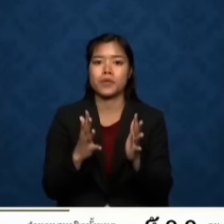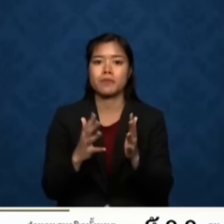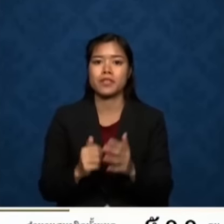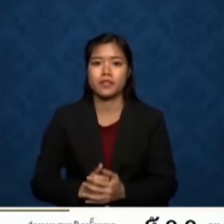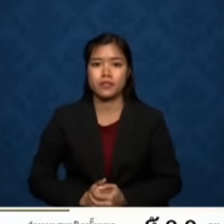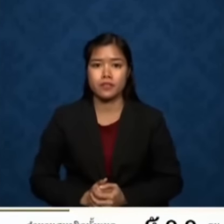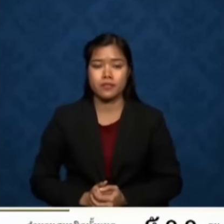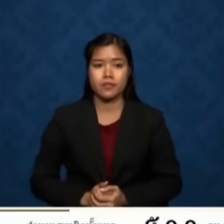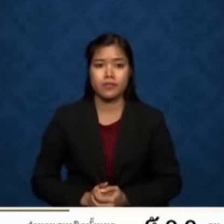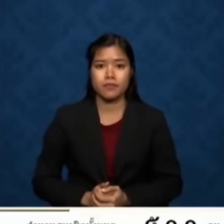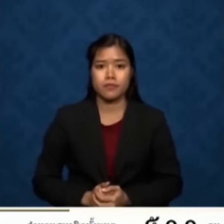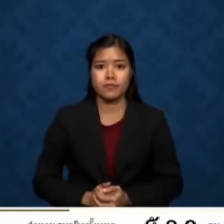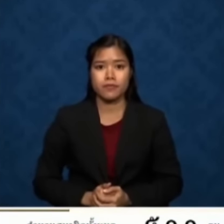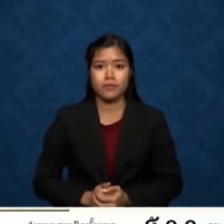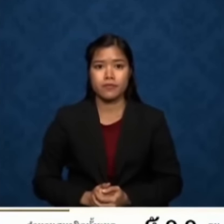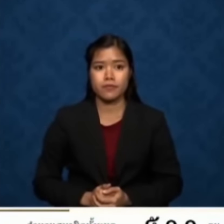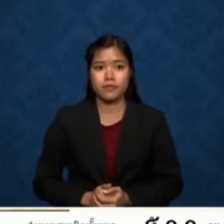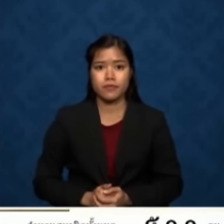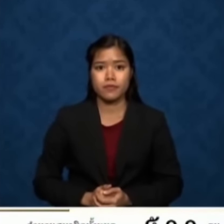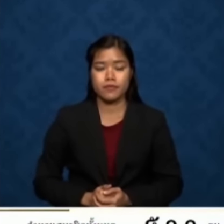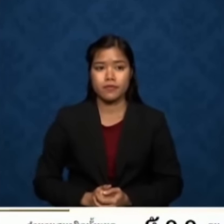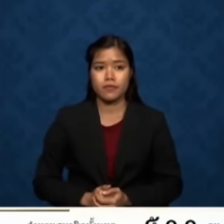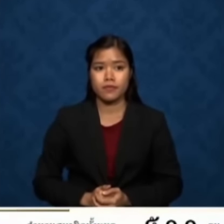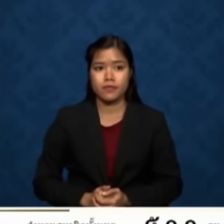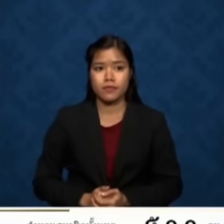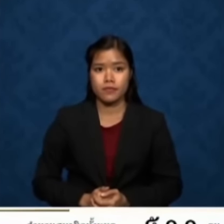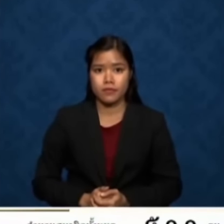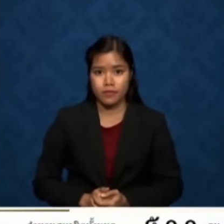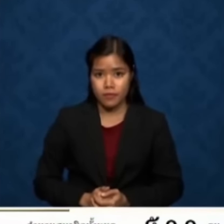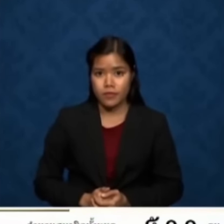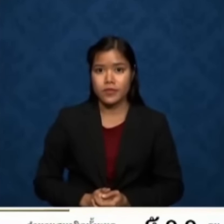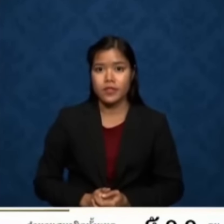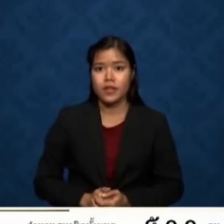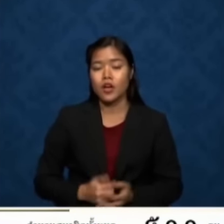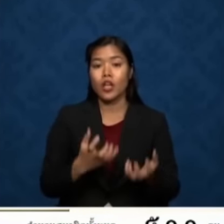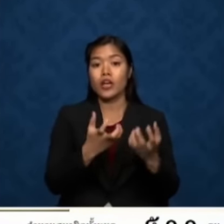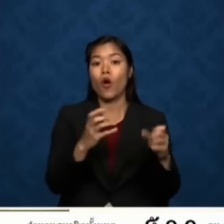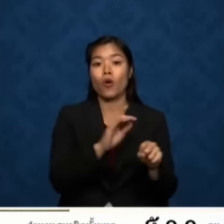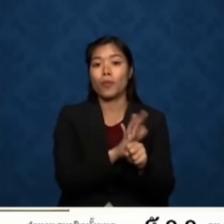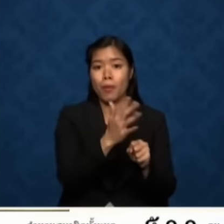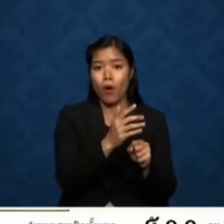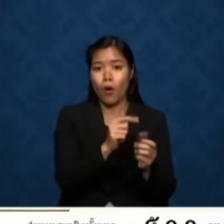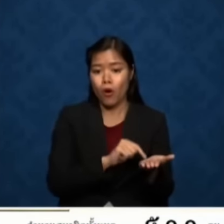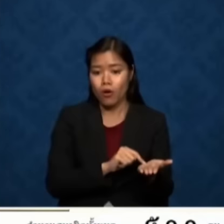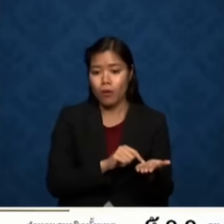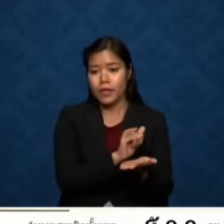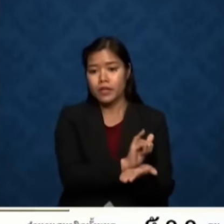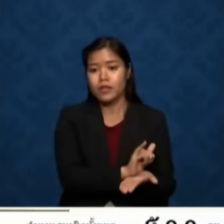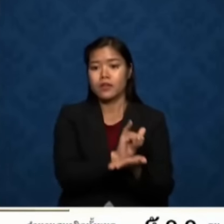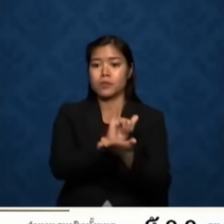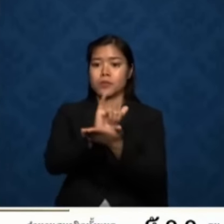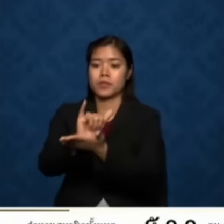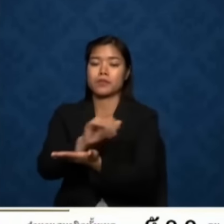จะเรียนให้ทราบแล้วก็จึงไปที่โรงพยาบาลตำรวจซึ่งการไปรักษา